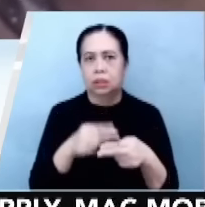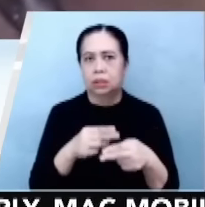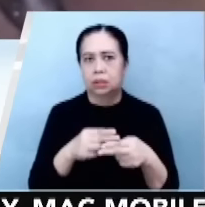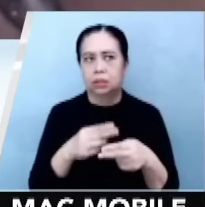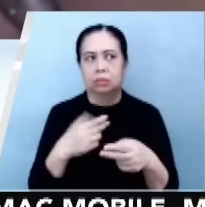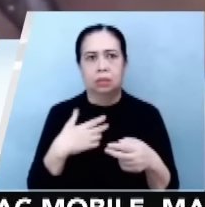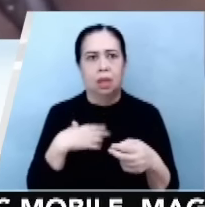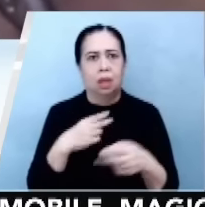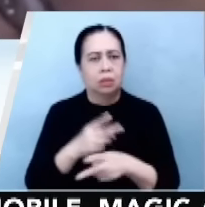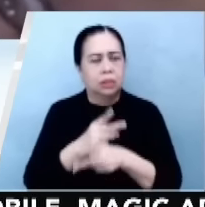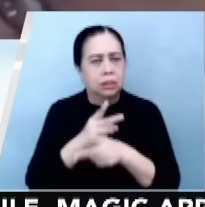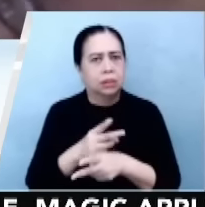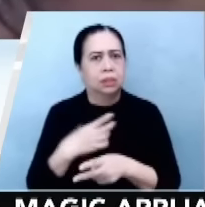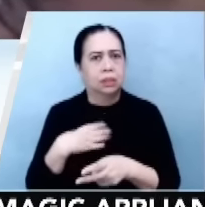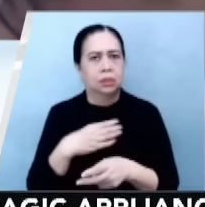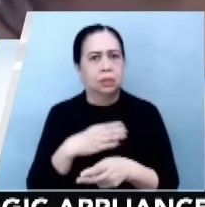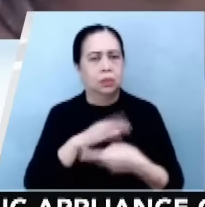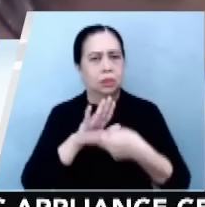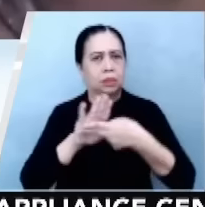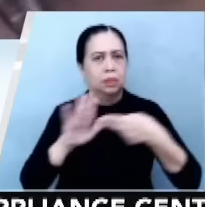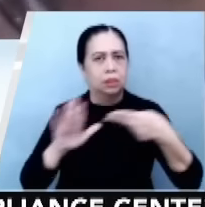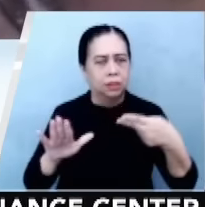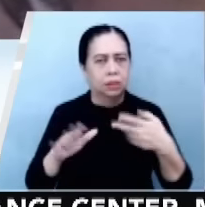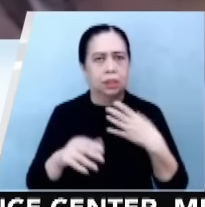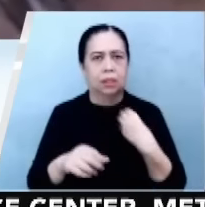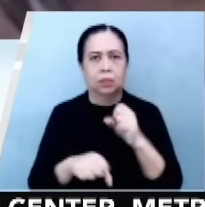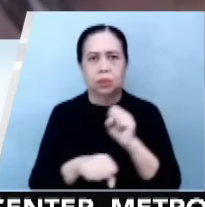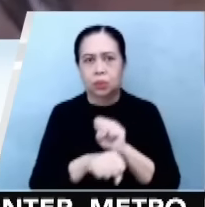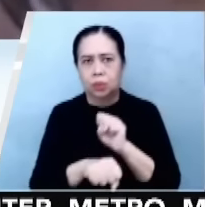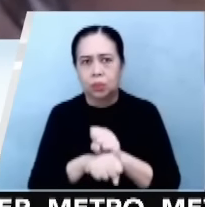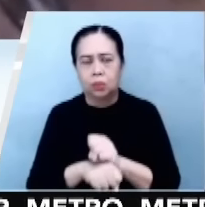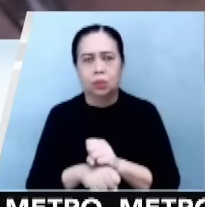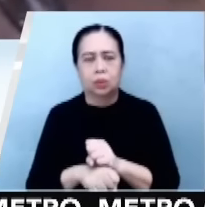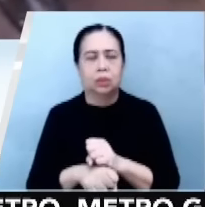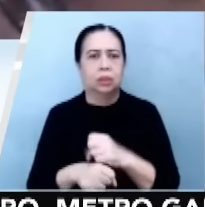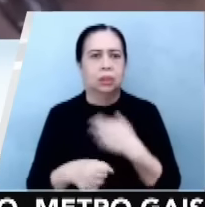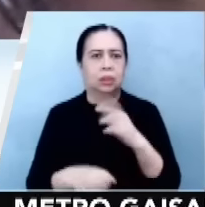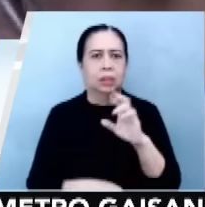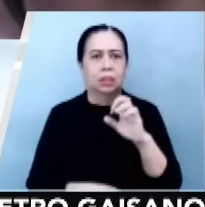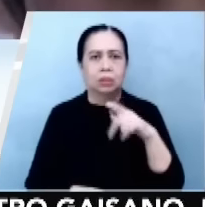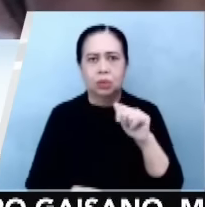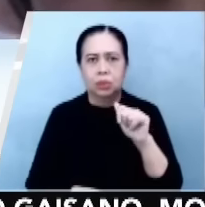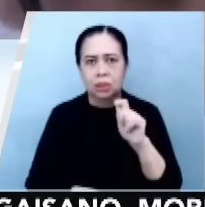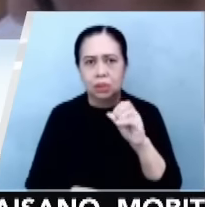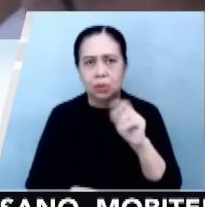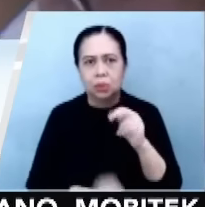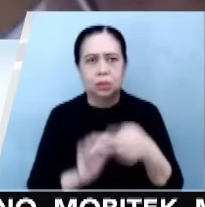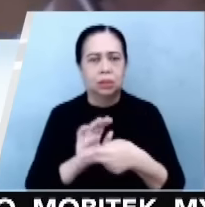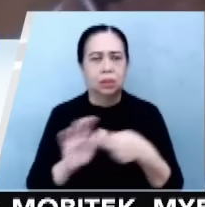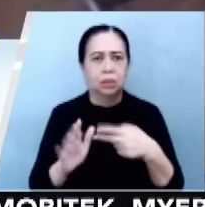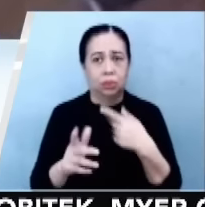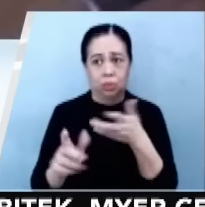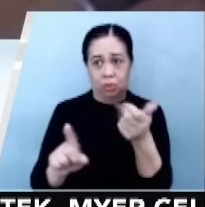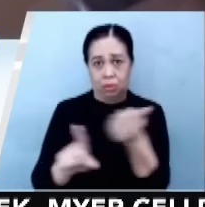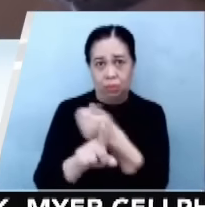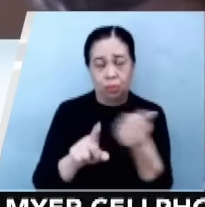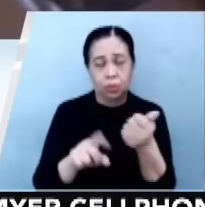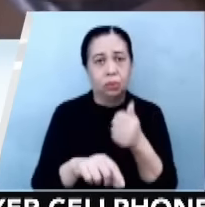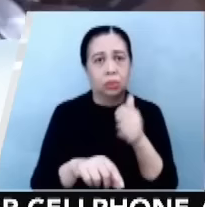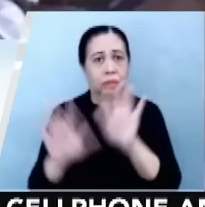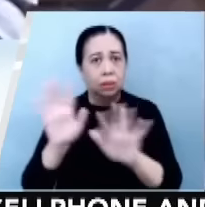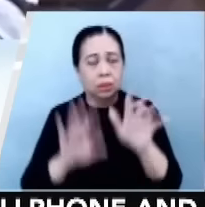ang iniingatan naming pangalan at karera at reputasyon para makapag-abuso o harass ng isang